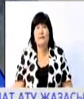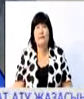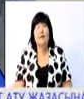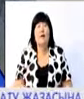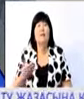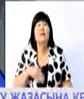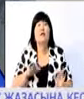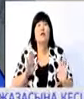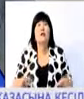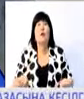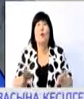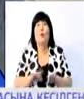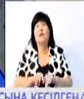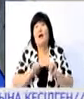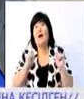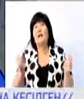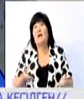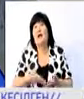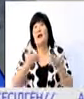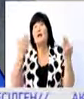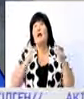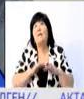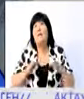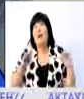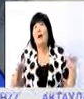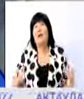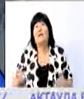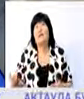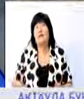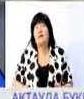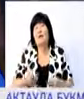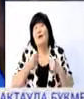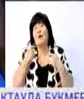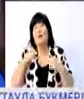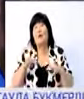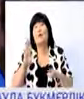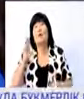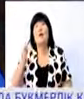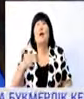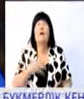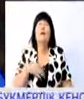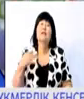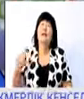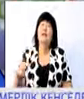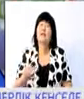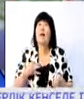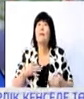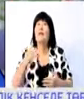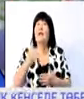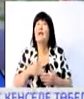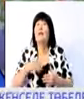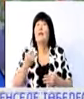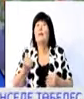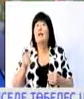Тек қана осындай ашық аспанда балдарымыз өмір сүре берсін, бақытты болсын. Ал мазмунды да қызықты мерекелік бағдарлама